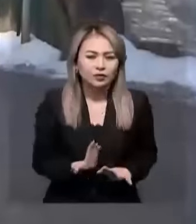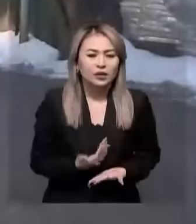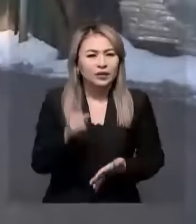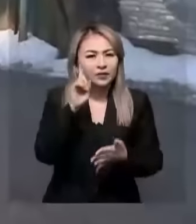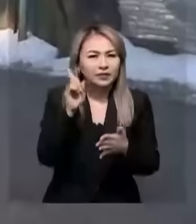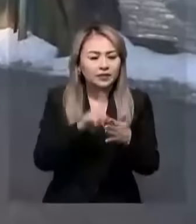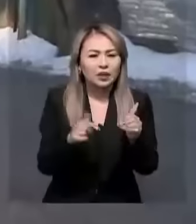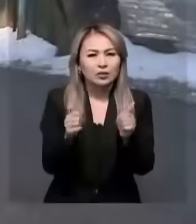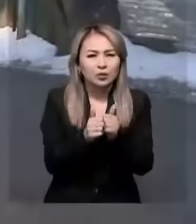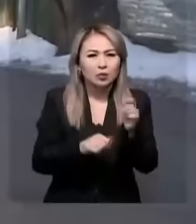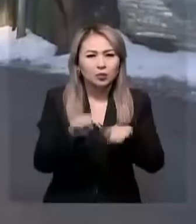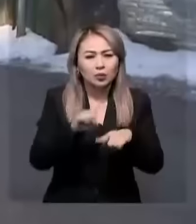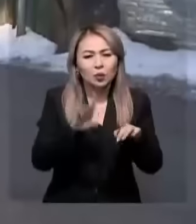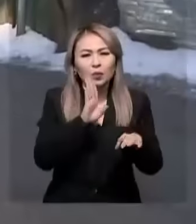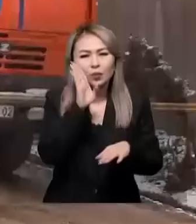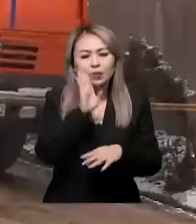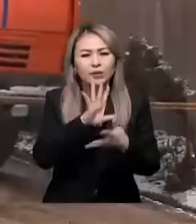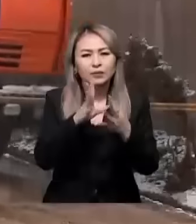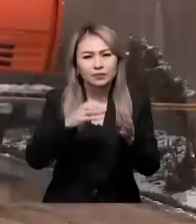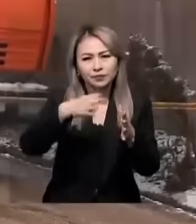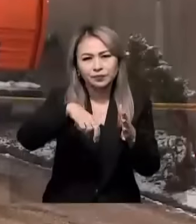мен таныстары таңнан осында жүрді.